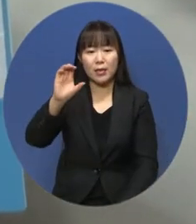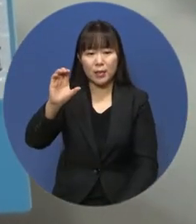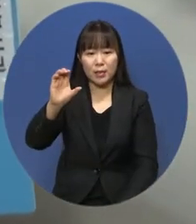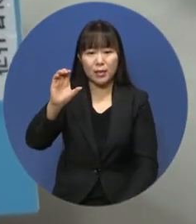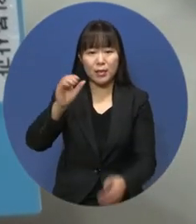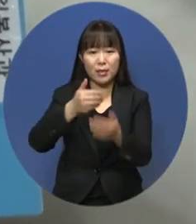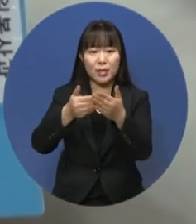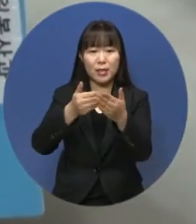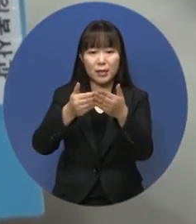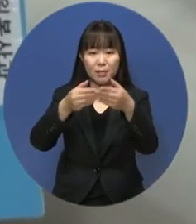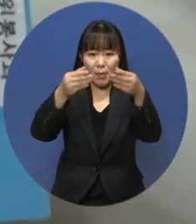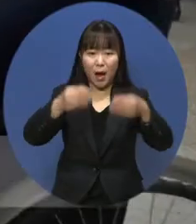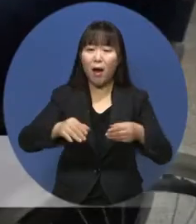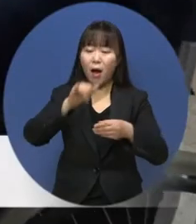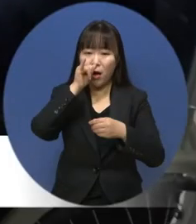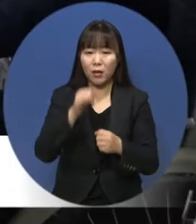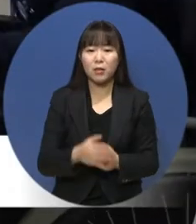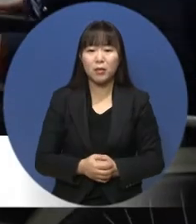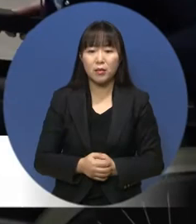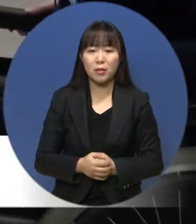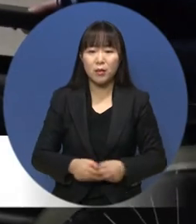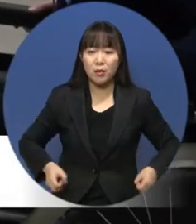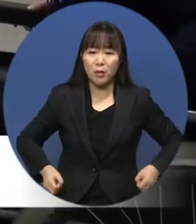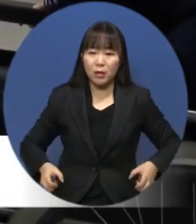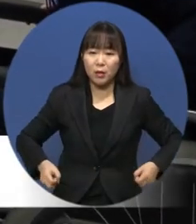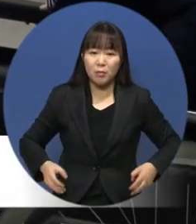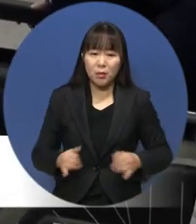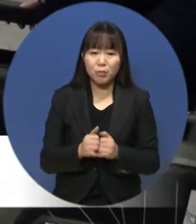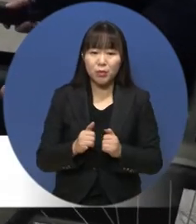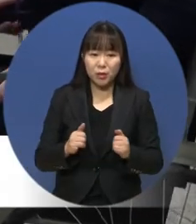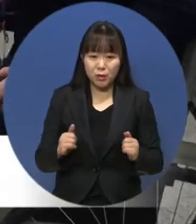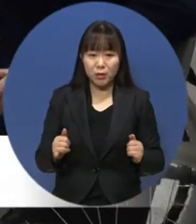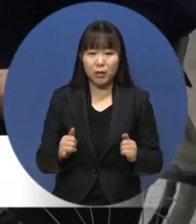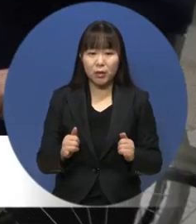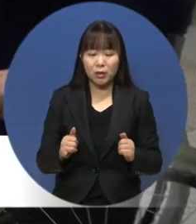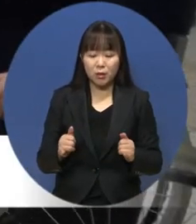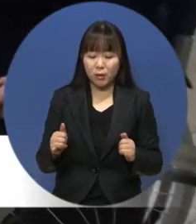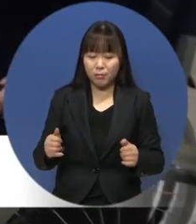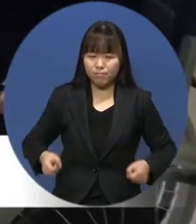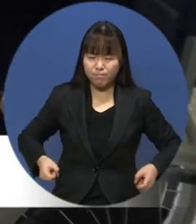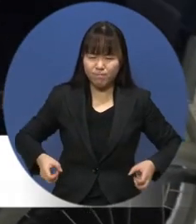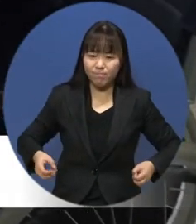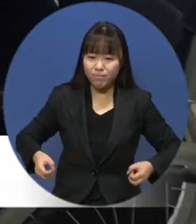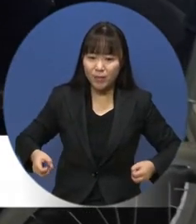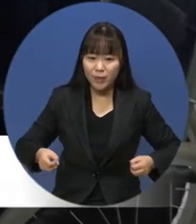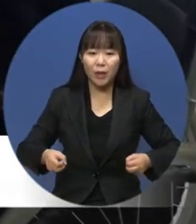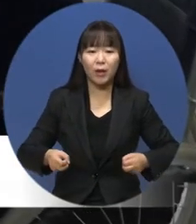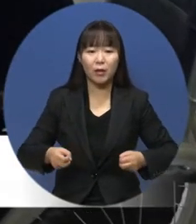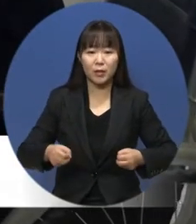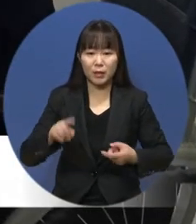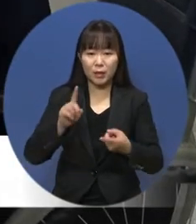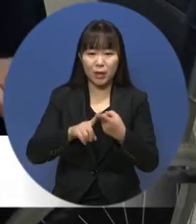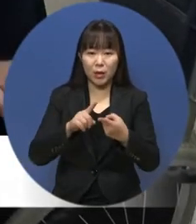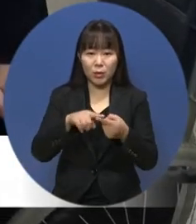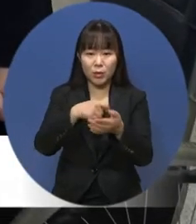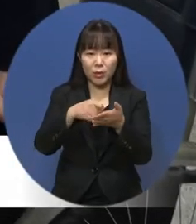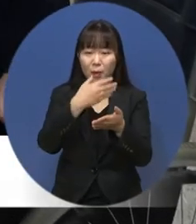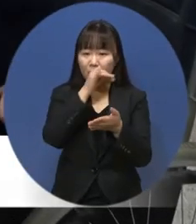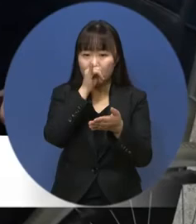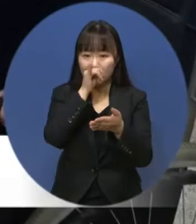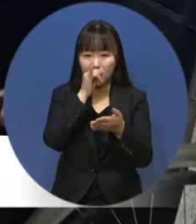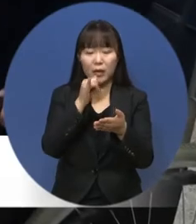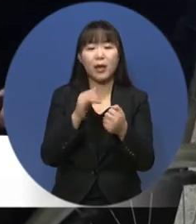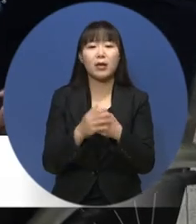세워져 있습니다 제 휠체어를 타신 분들이 민원서식 때 오셔서 실 철의 타신 상태로 작성하실 수 있도록